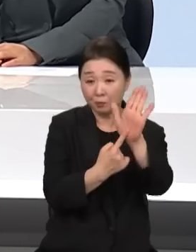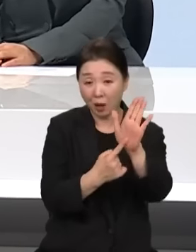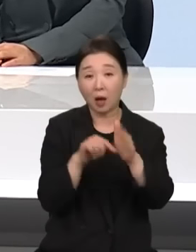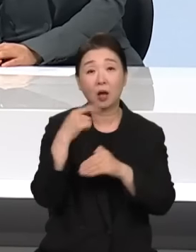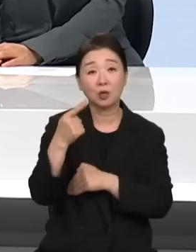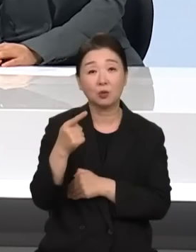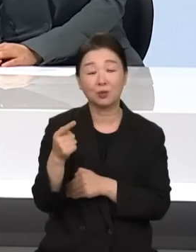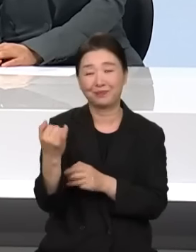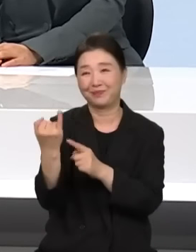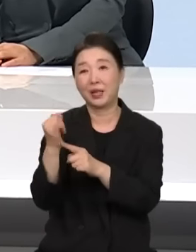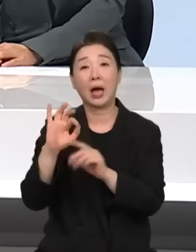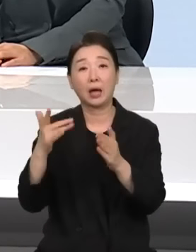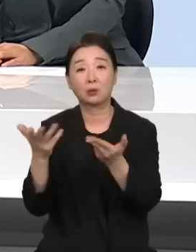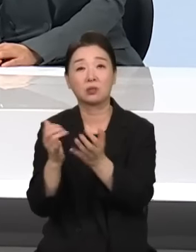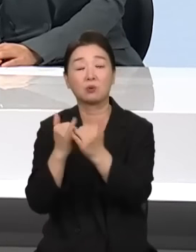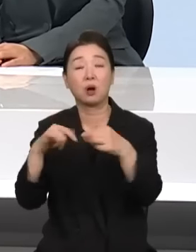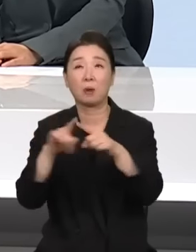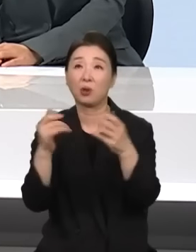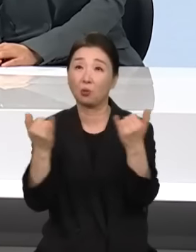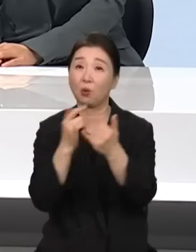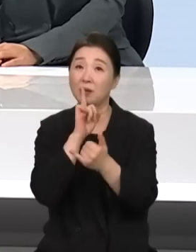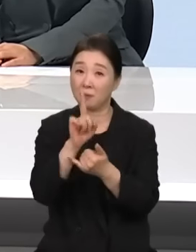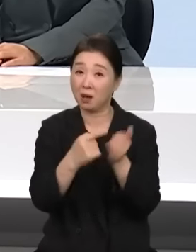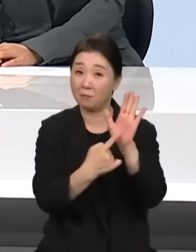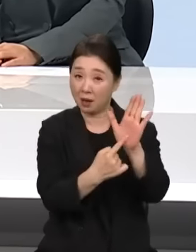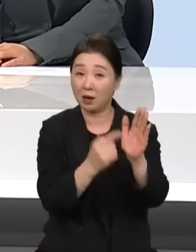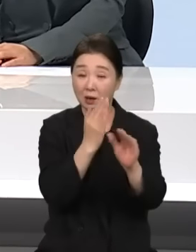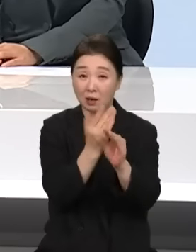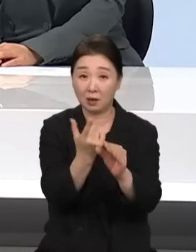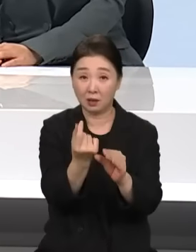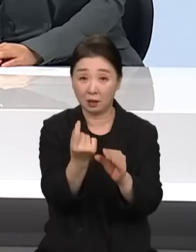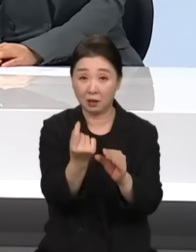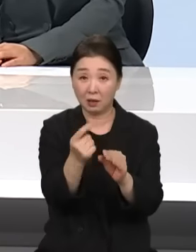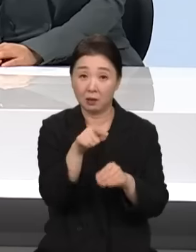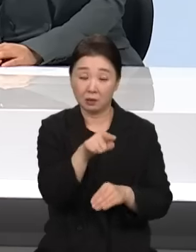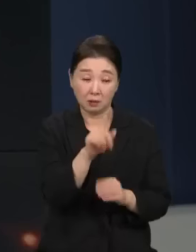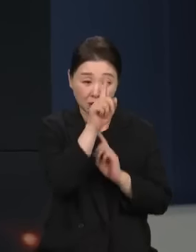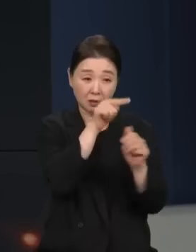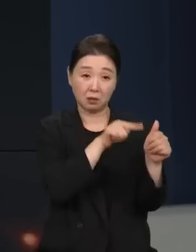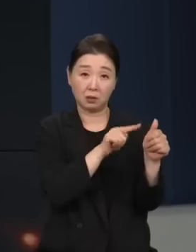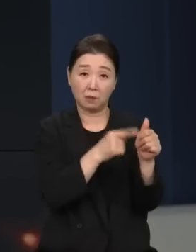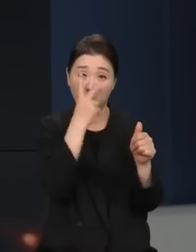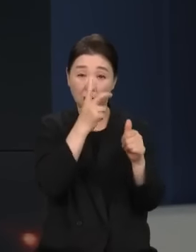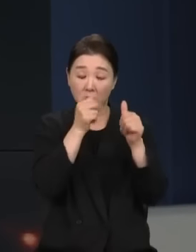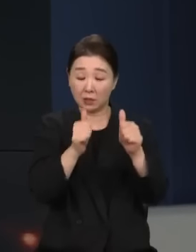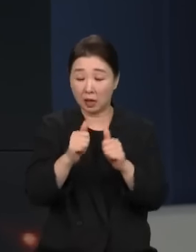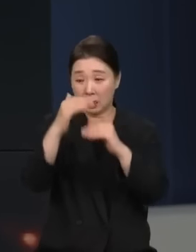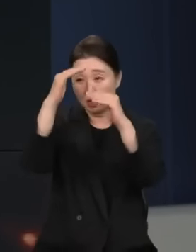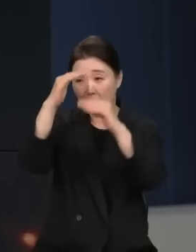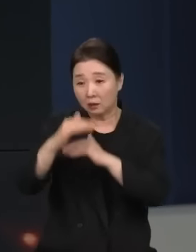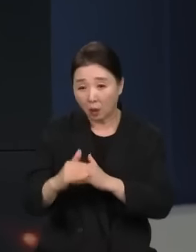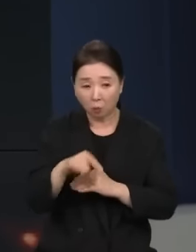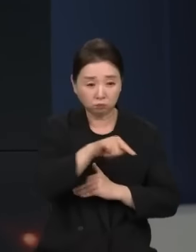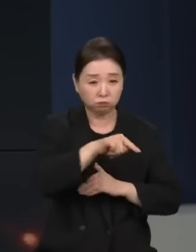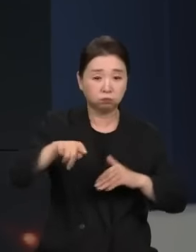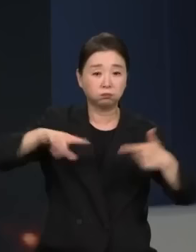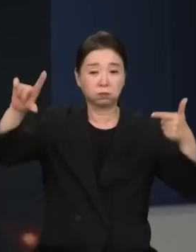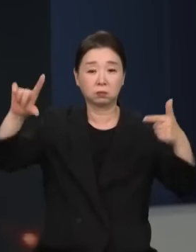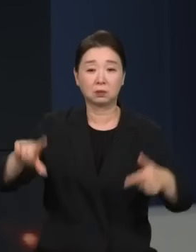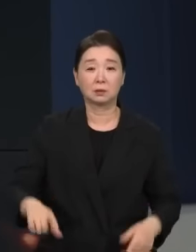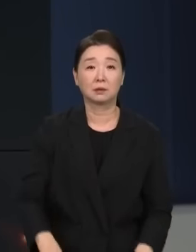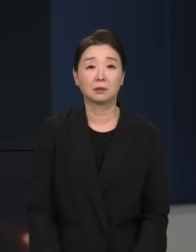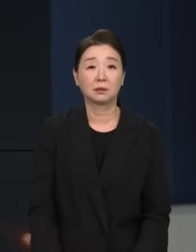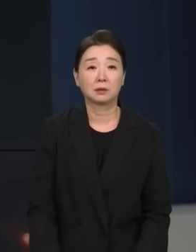아니라 김여사 쪽 직원과 통화한거다 이렇게 해명을 하고 있는데 이건 이정호 씨가 검찰에서 한 진술과 반대되는 거